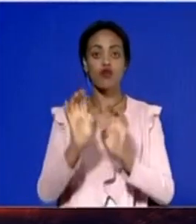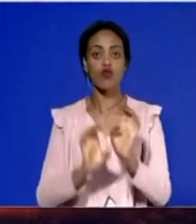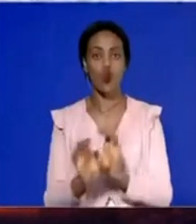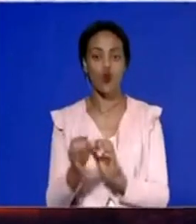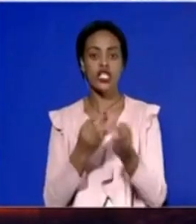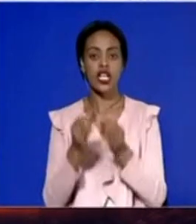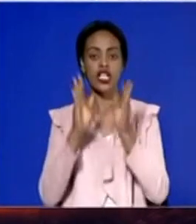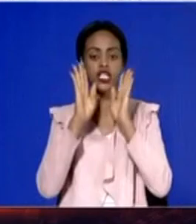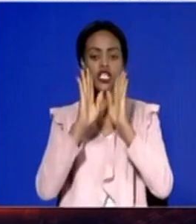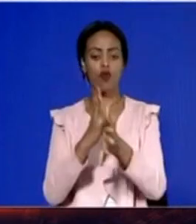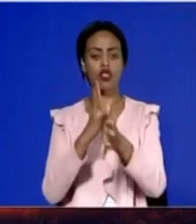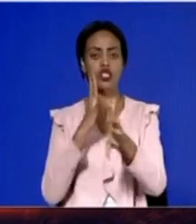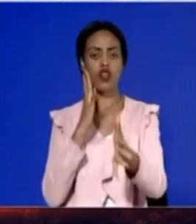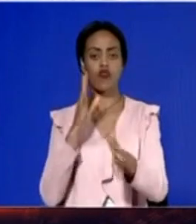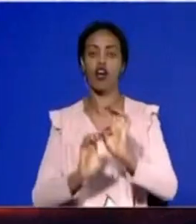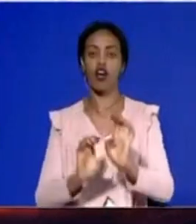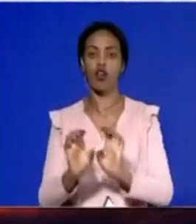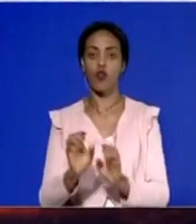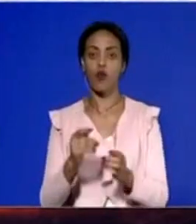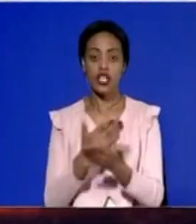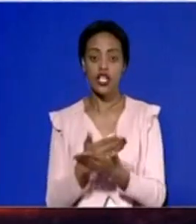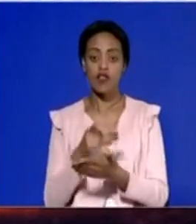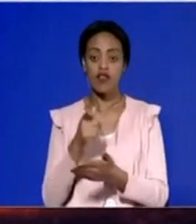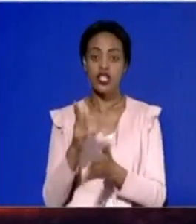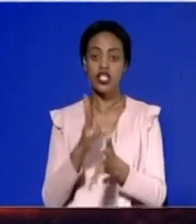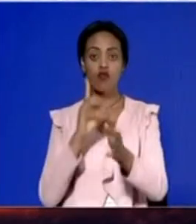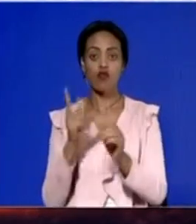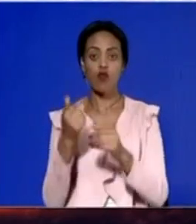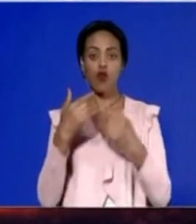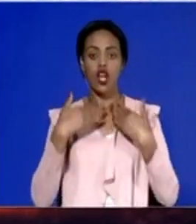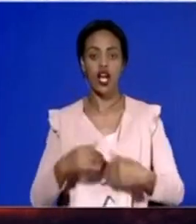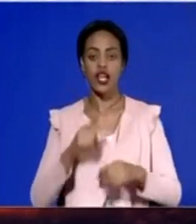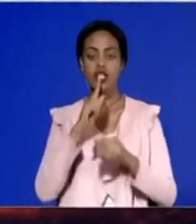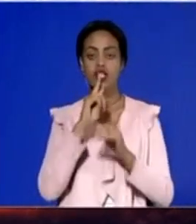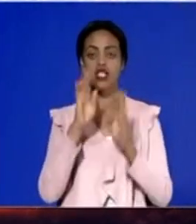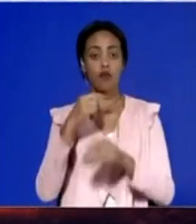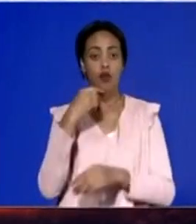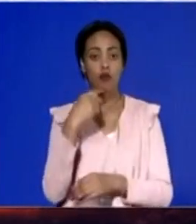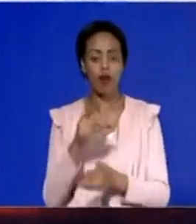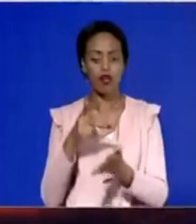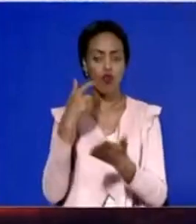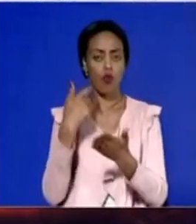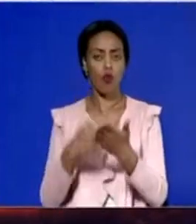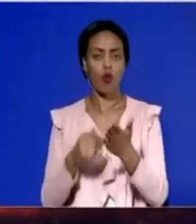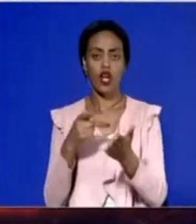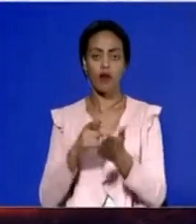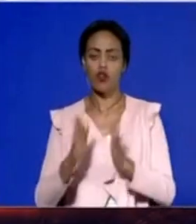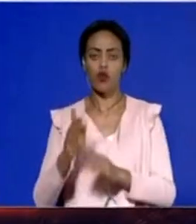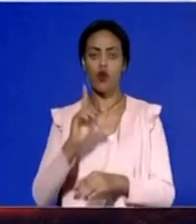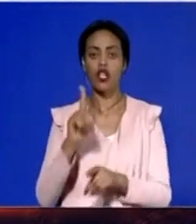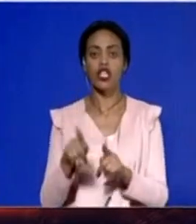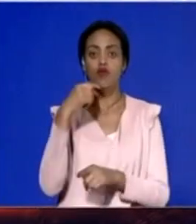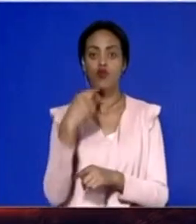ዝገልጽ ሰላማዊ ሰልፊ ኣካይዶም። ተሳትፍቲ እቲ ሰልፊ ዝኾኑ ኣካላት ንሰላም ክበሃል ዝኽፈል ዋጋ ንምኽፋል ድልዋት ከም